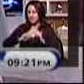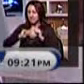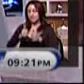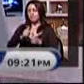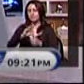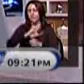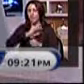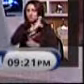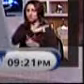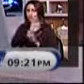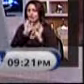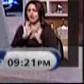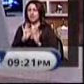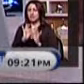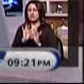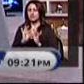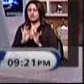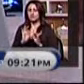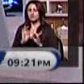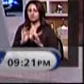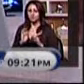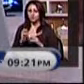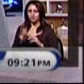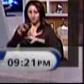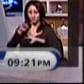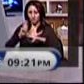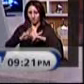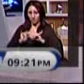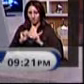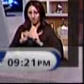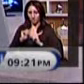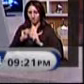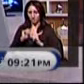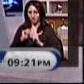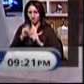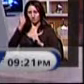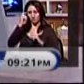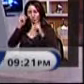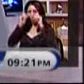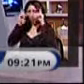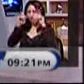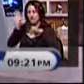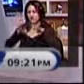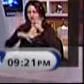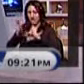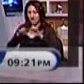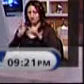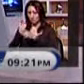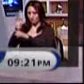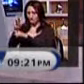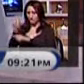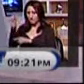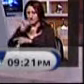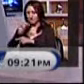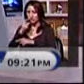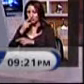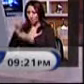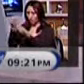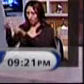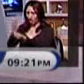وبعدين كل ما يعني كل ما يعني نحب ان يحدث هو انك تتاكد ان